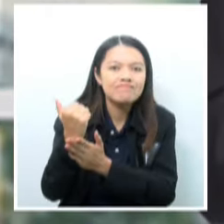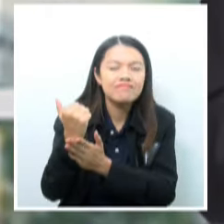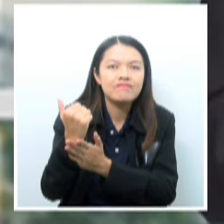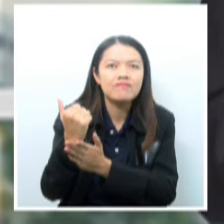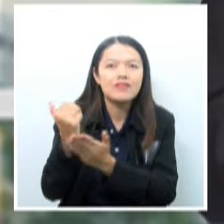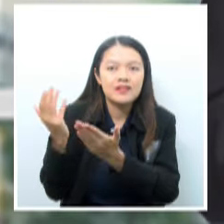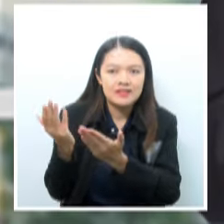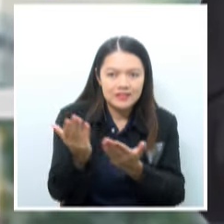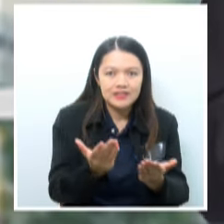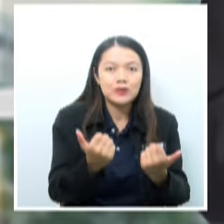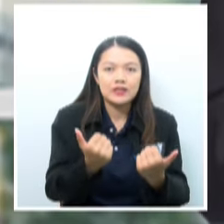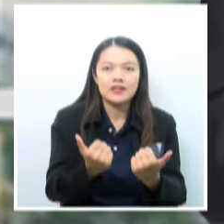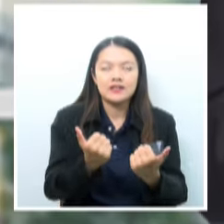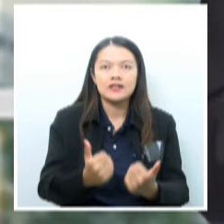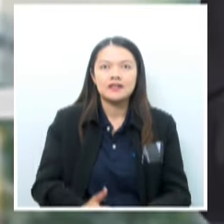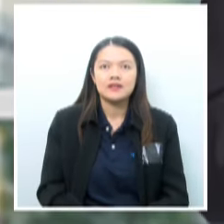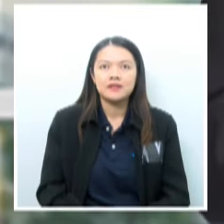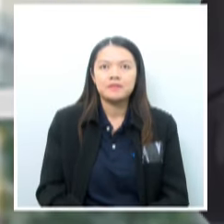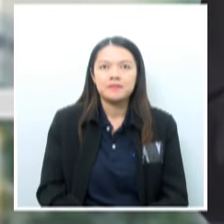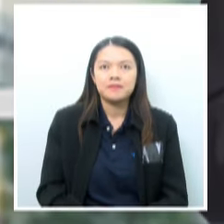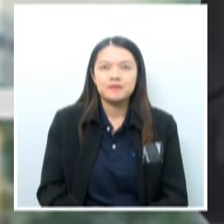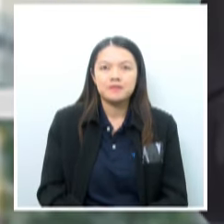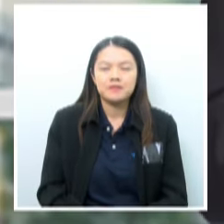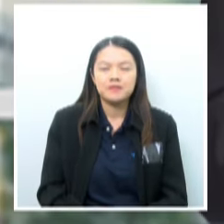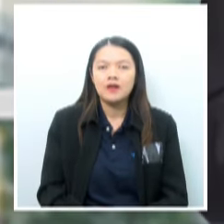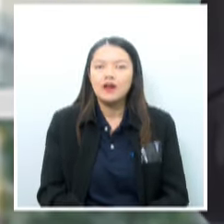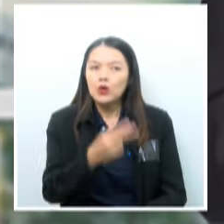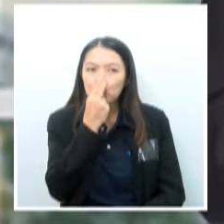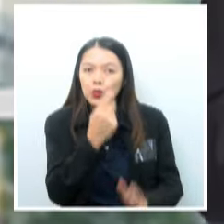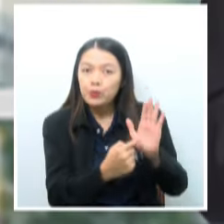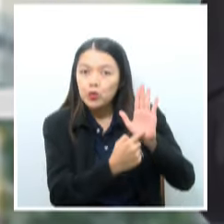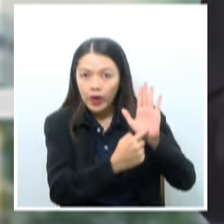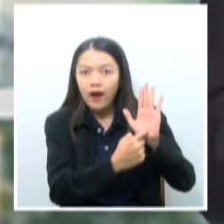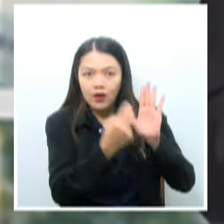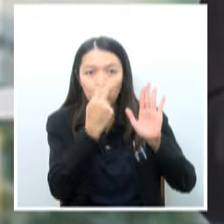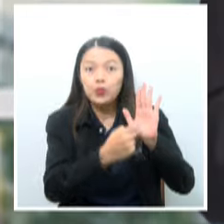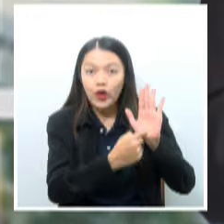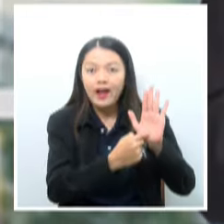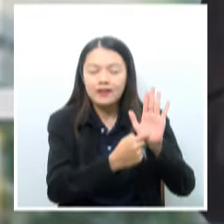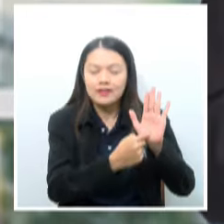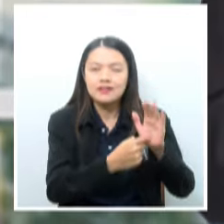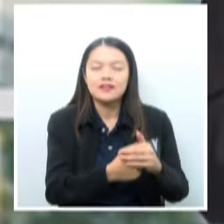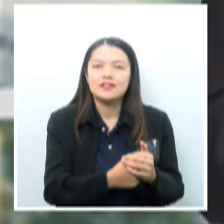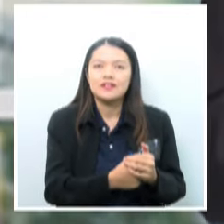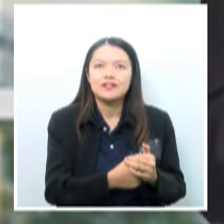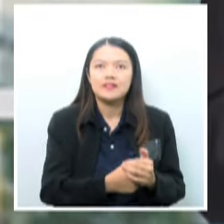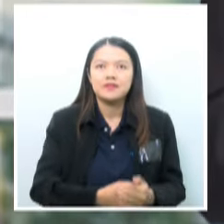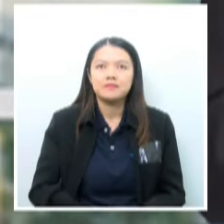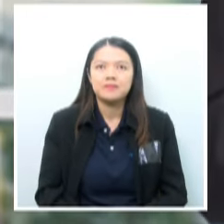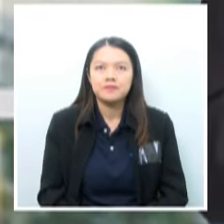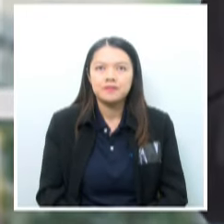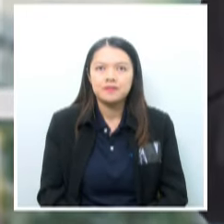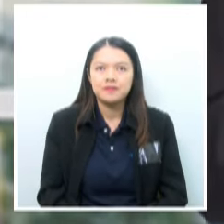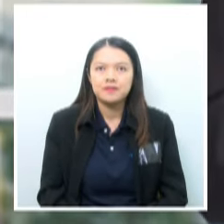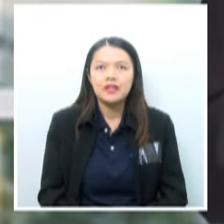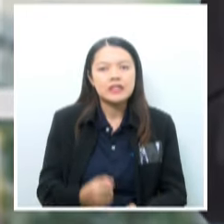ได้เชิญมาวันนี้เราได้เชิญมาเป็นตัวอย่างจากท่านนะครับอันนี้ซึ่งถือว่าเป็นการ